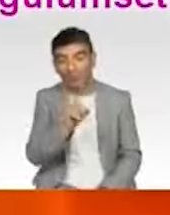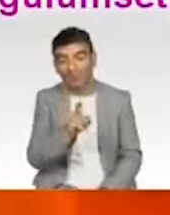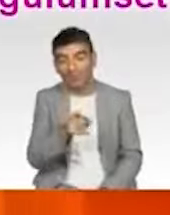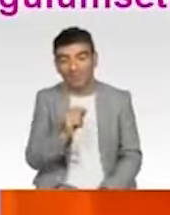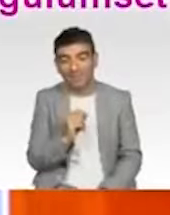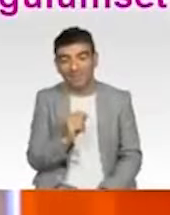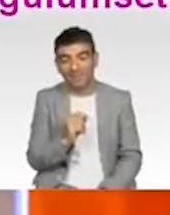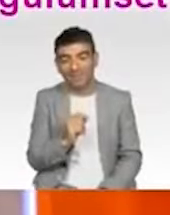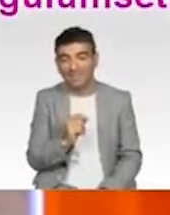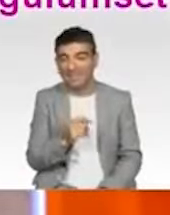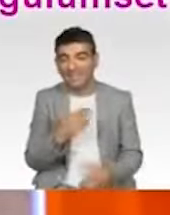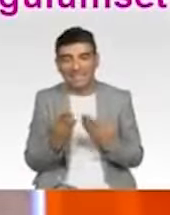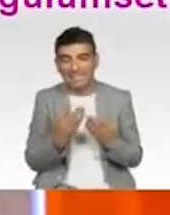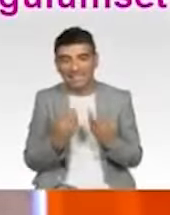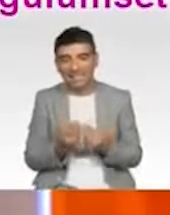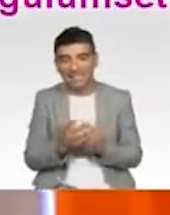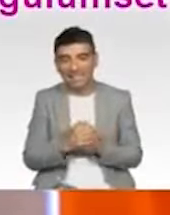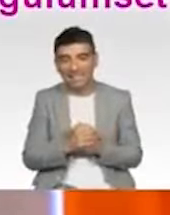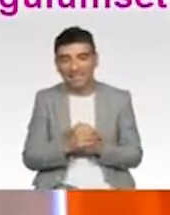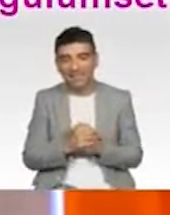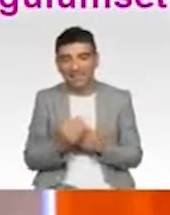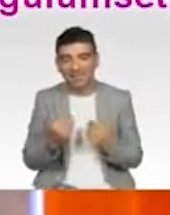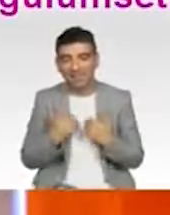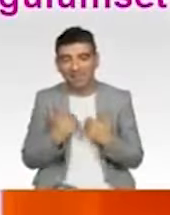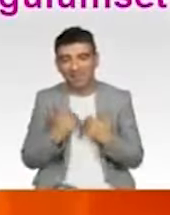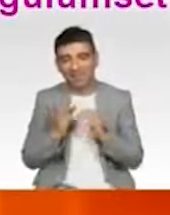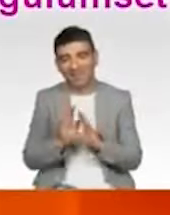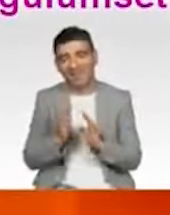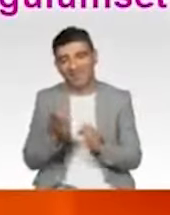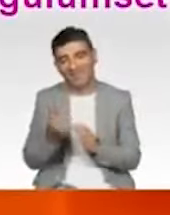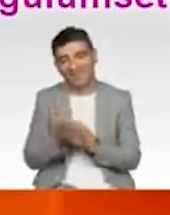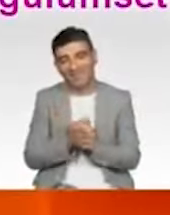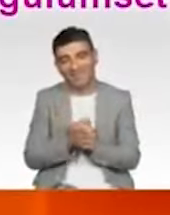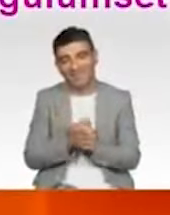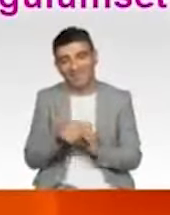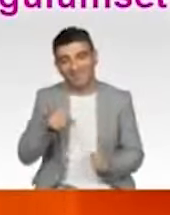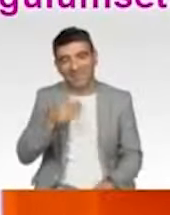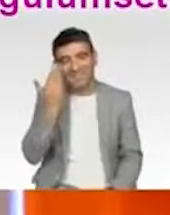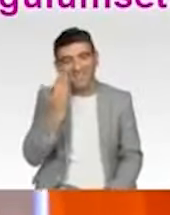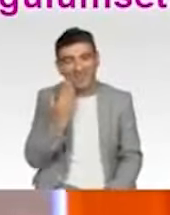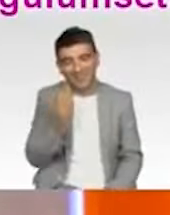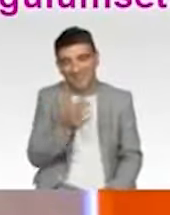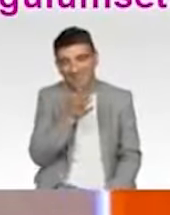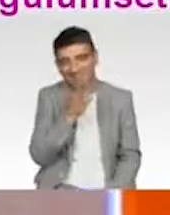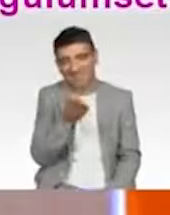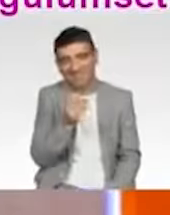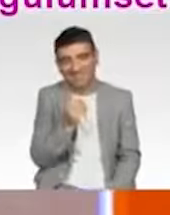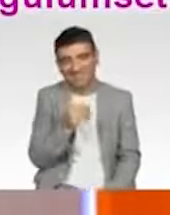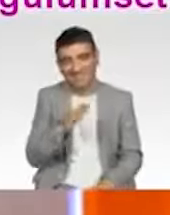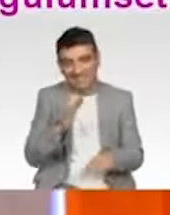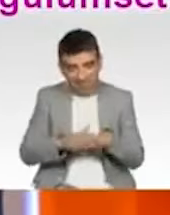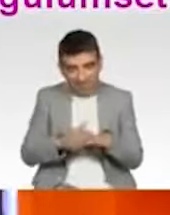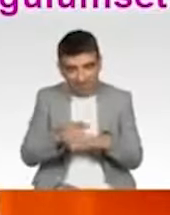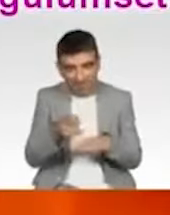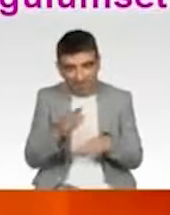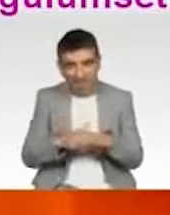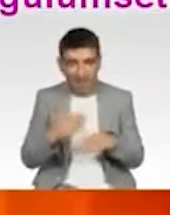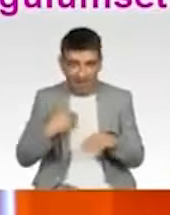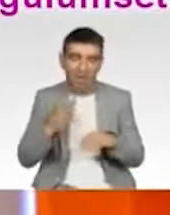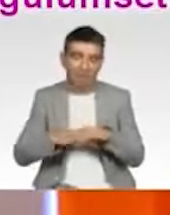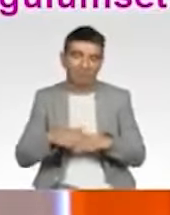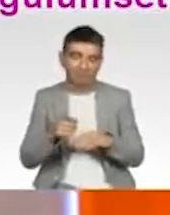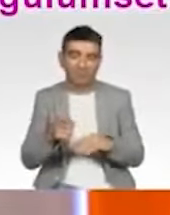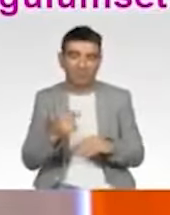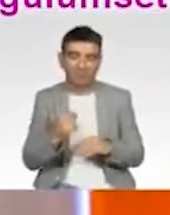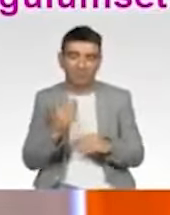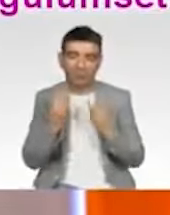Niye doktorların değişimi? Hocam nasıldı? Yani bana kalsın mı o? Şöyle izleniyor olabilirim. Hayır, yaptın mı yapmadın mı onu söyle. Yaptım.